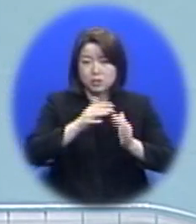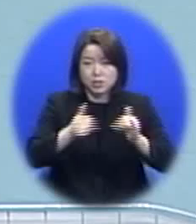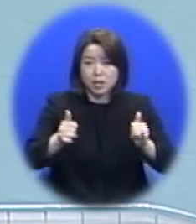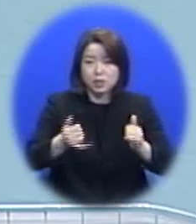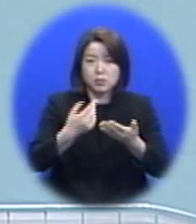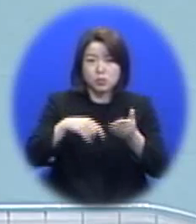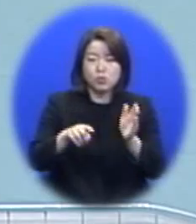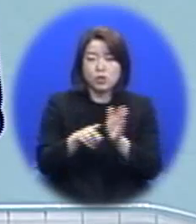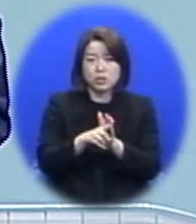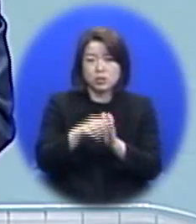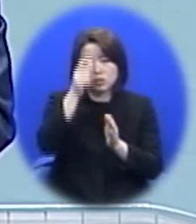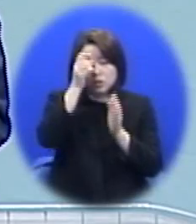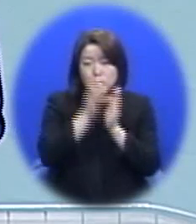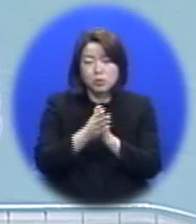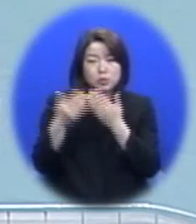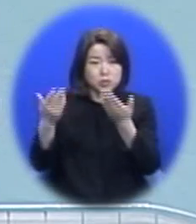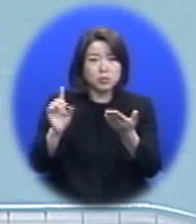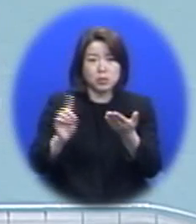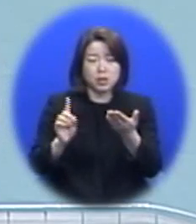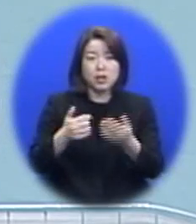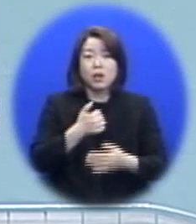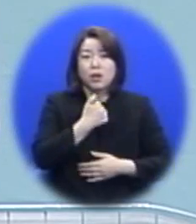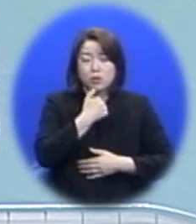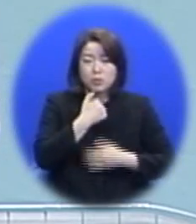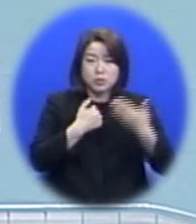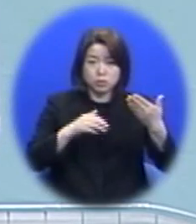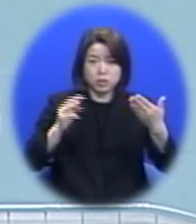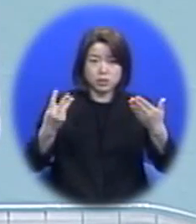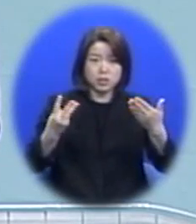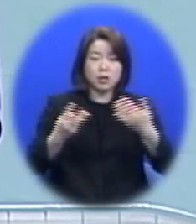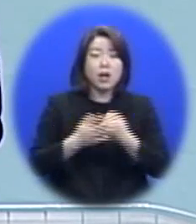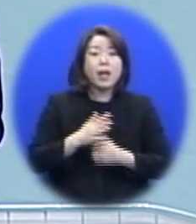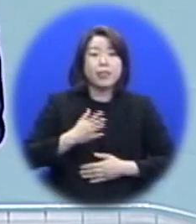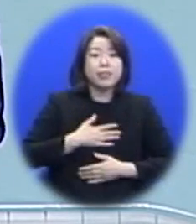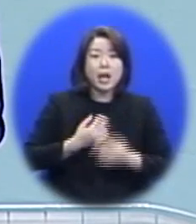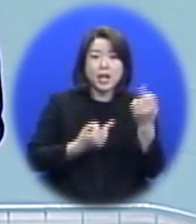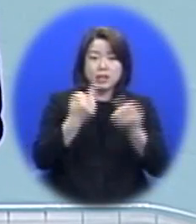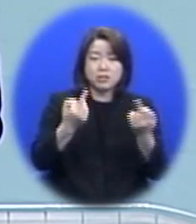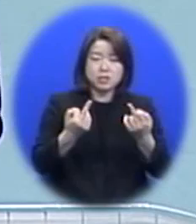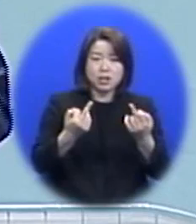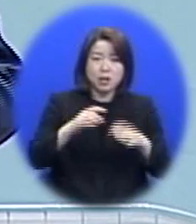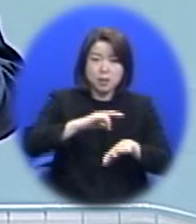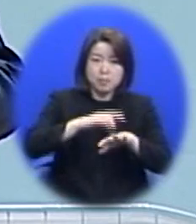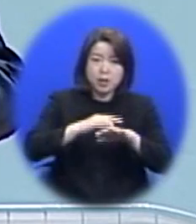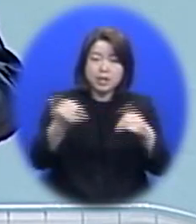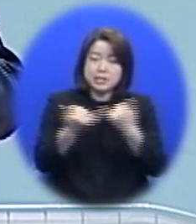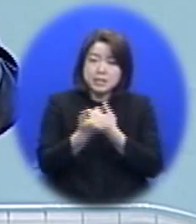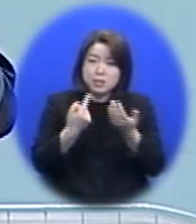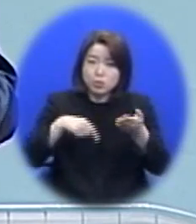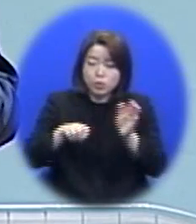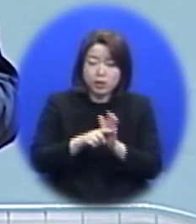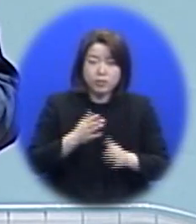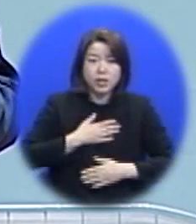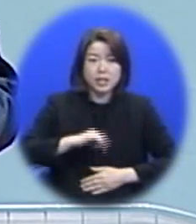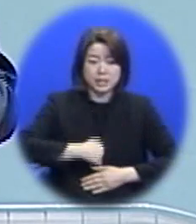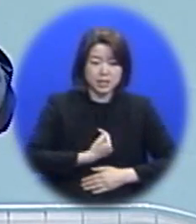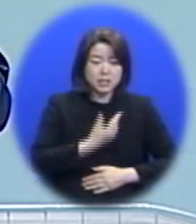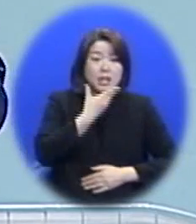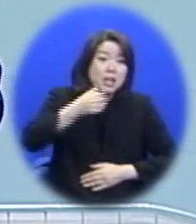기도했습니다. 로마서 9장 3절. 나의 형제 곧 고륙의 친척을 위하여 내 자신이 저주를